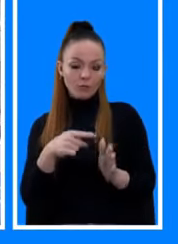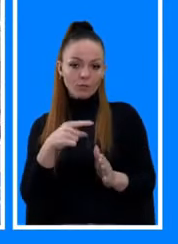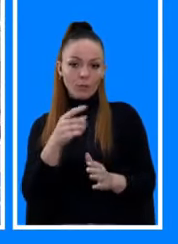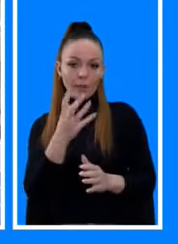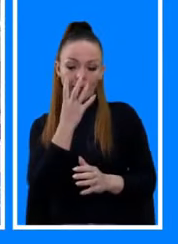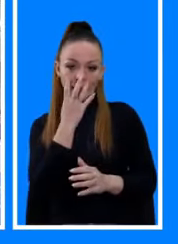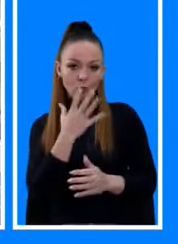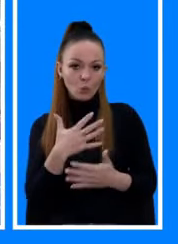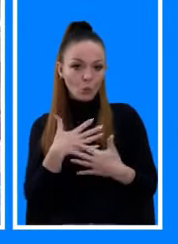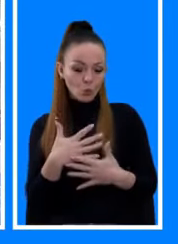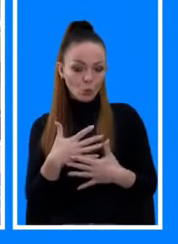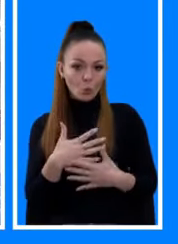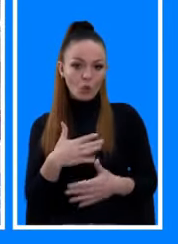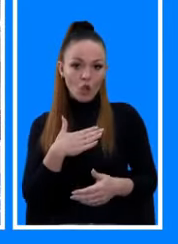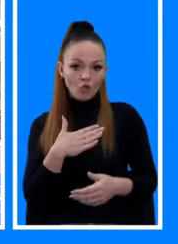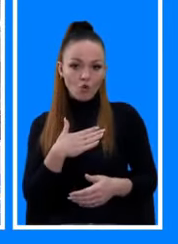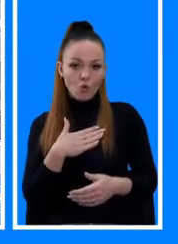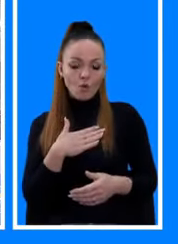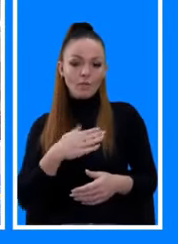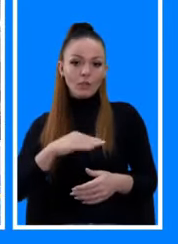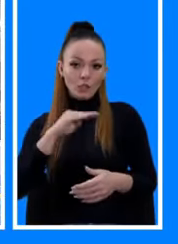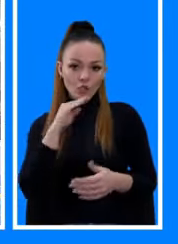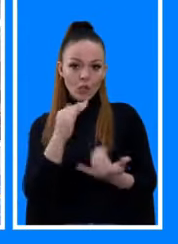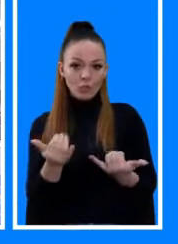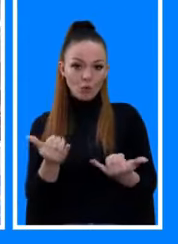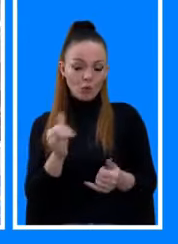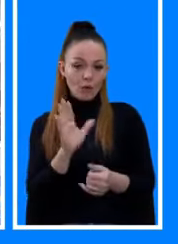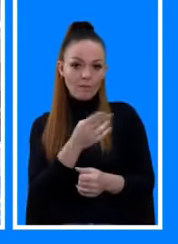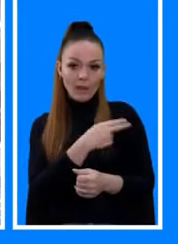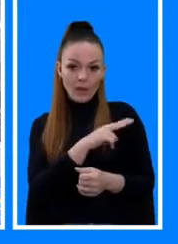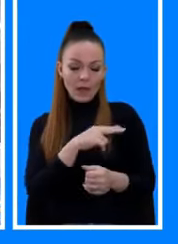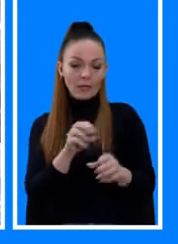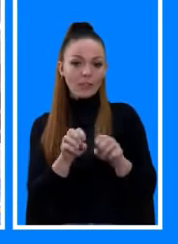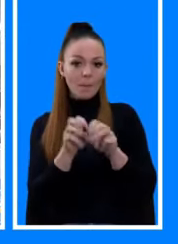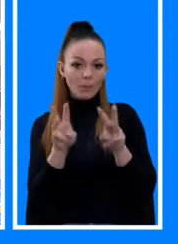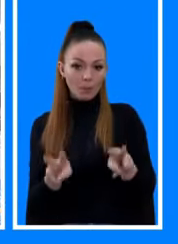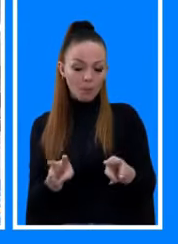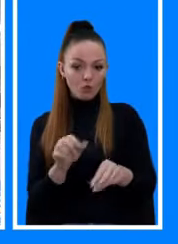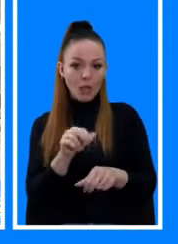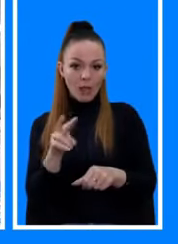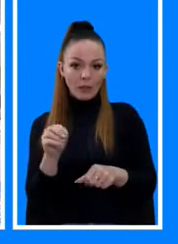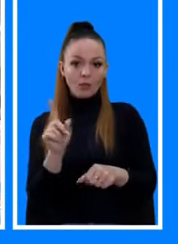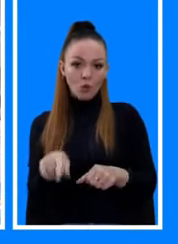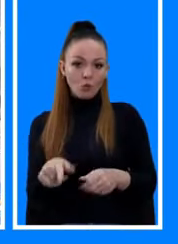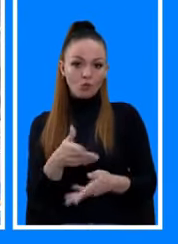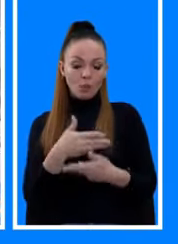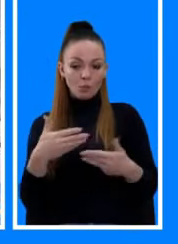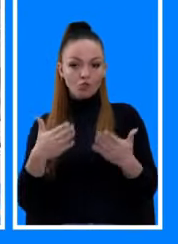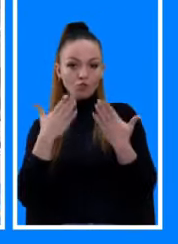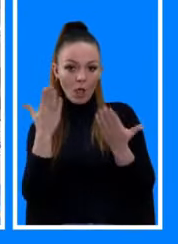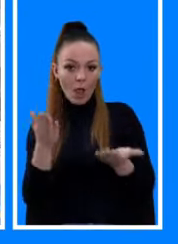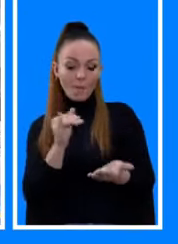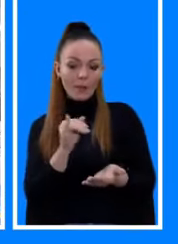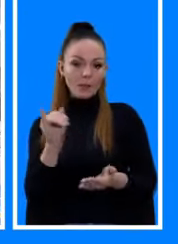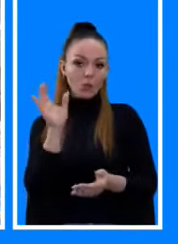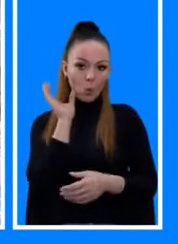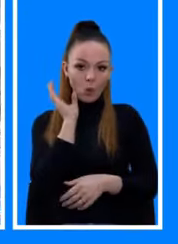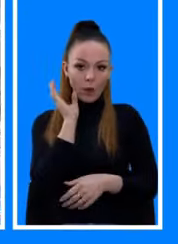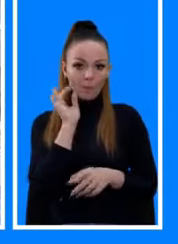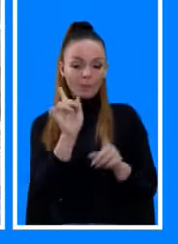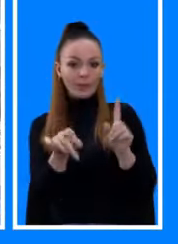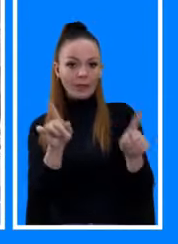кисню нашого вистачає сьогодні лікарні забезпечення. Але також ми читаємо і слухаємо в